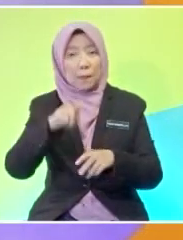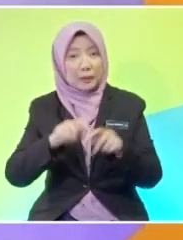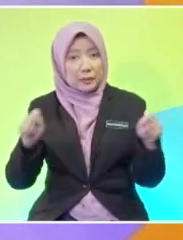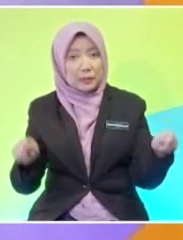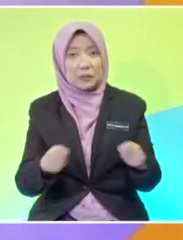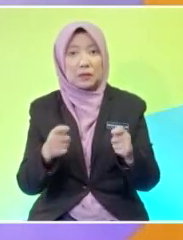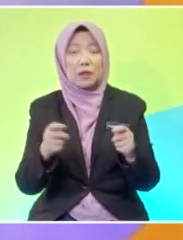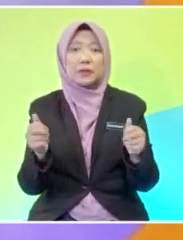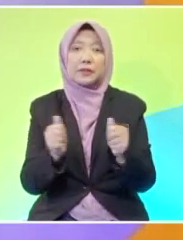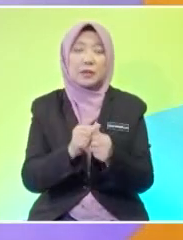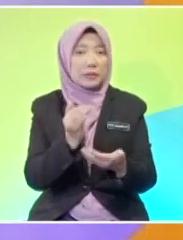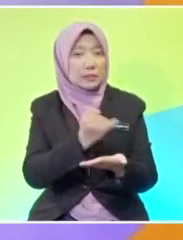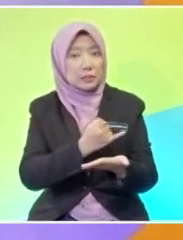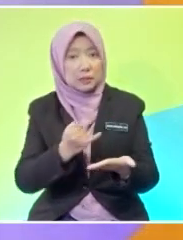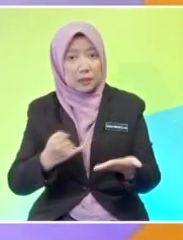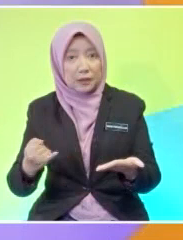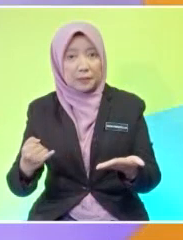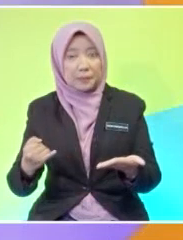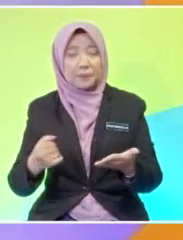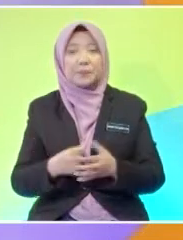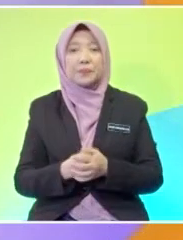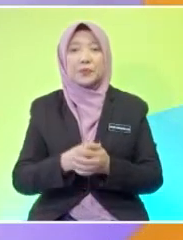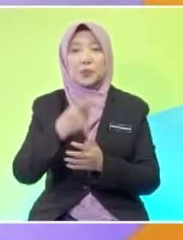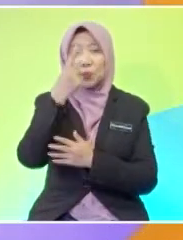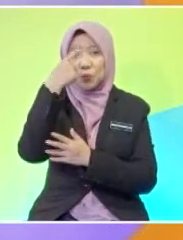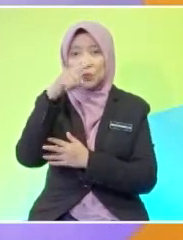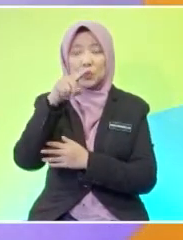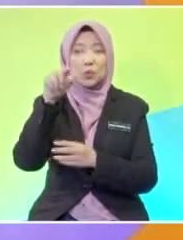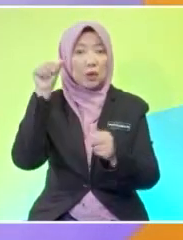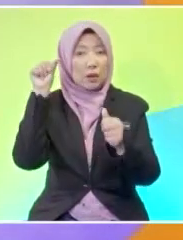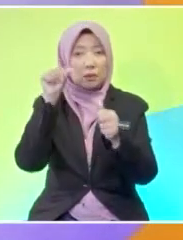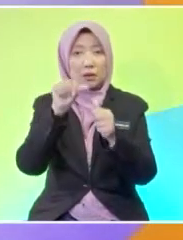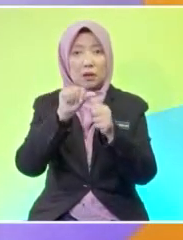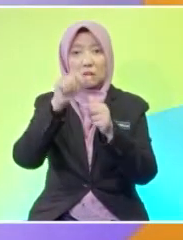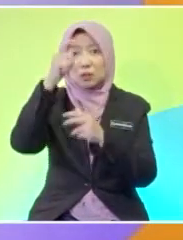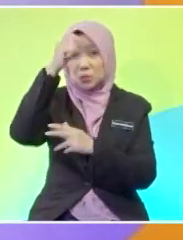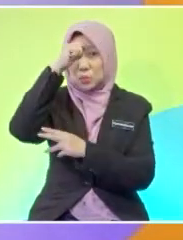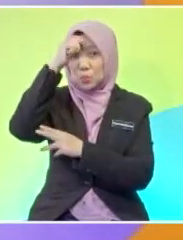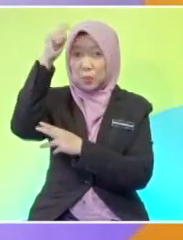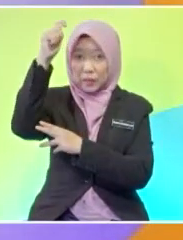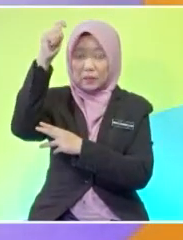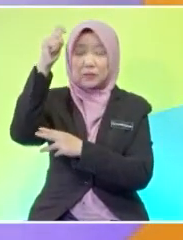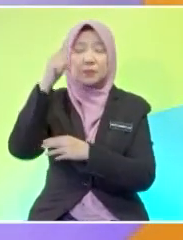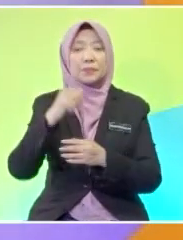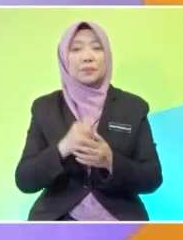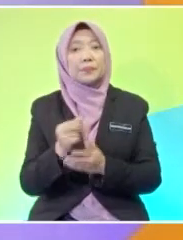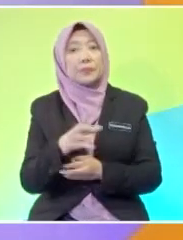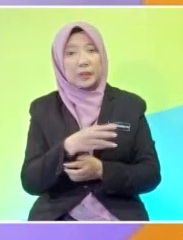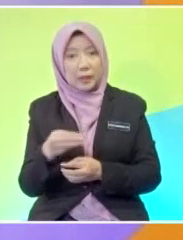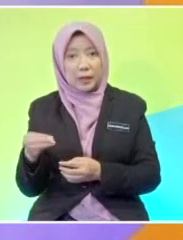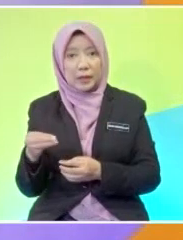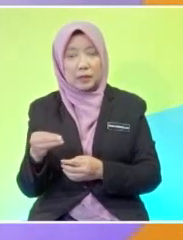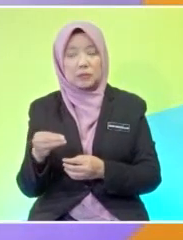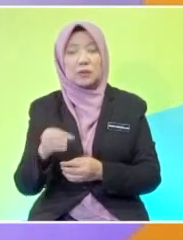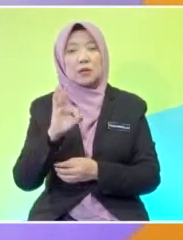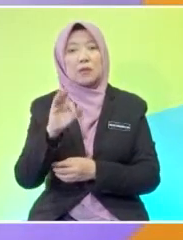yang berkaitan dengan kesenian ya seni untuk ke arah ketuhanan surat-surat ke arah ketuhanan dan kemudian ke arah